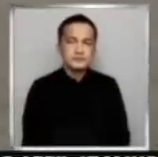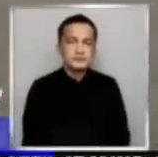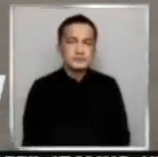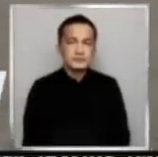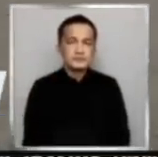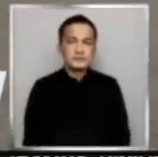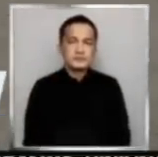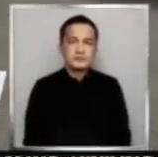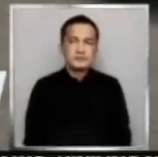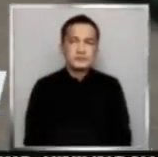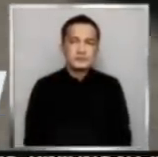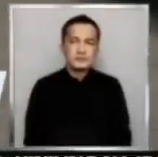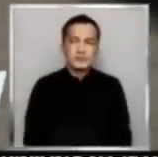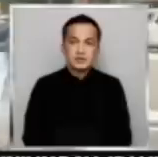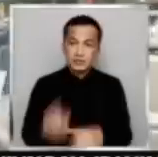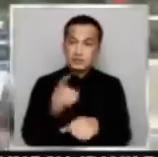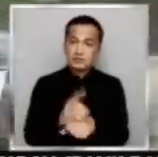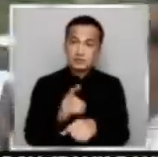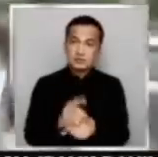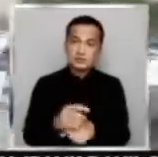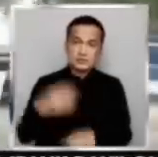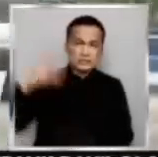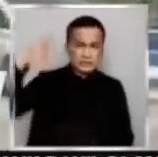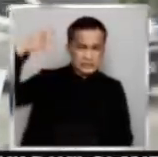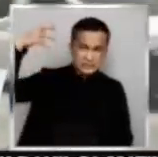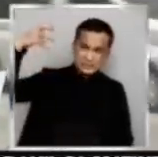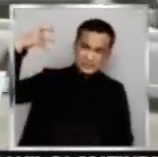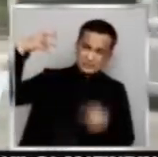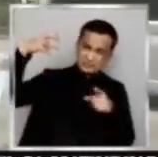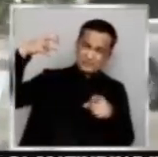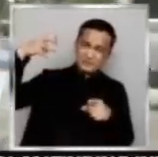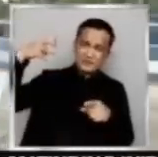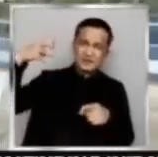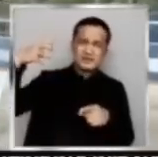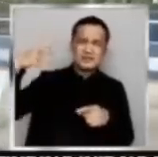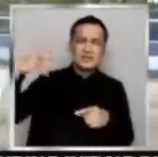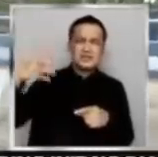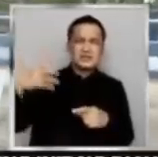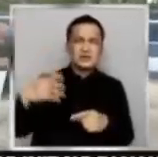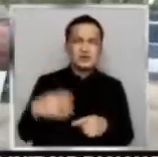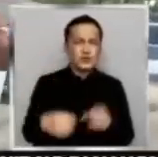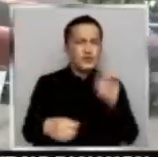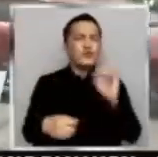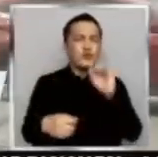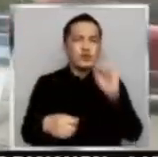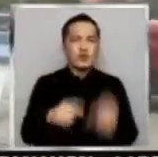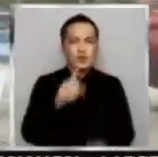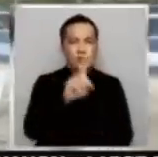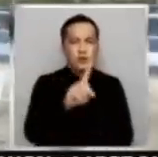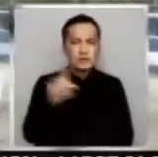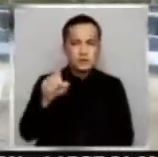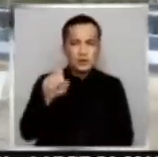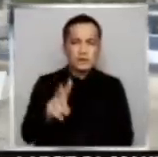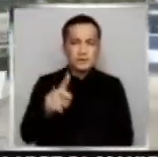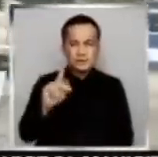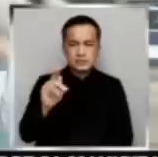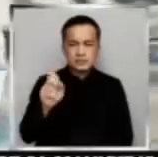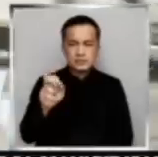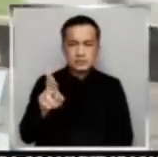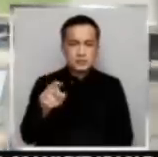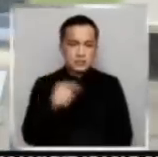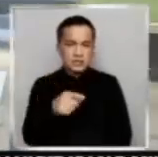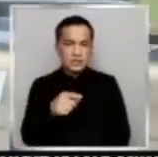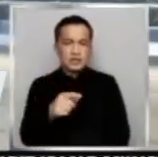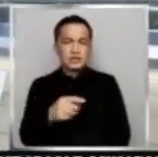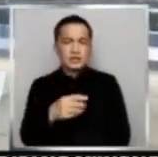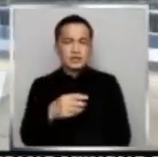Tuwing naka-duty habang tirik ang araw, nakakaubos daw ng isa't kalahating litro ng tubig ang traffic enforcer na si R.D.